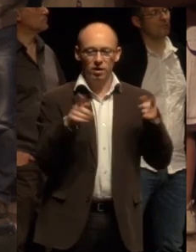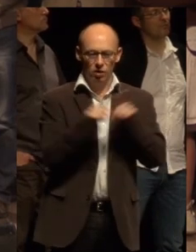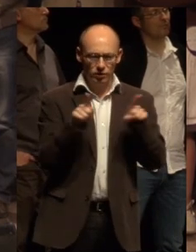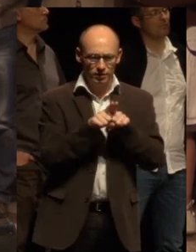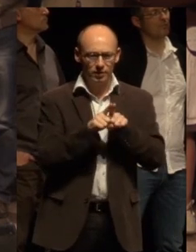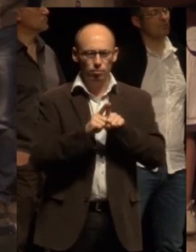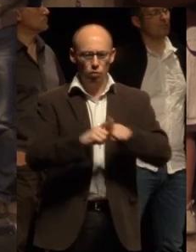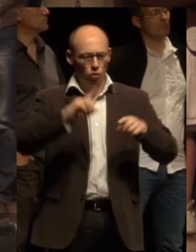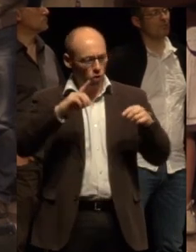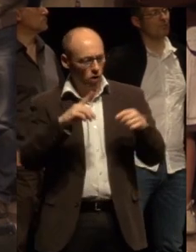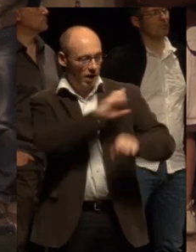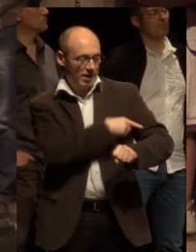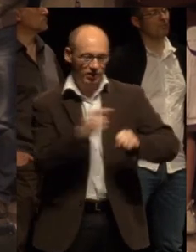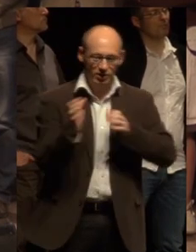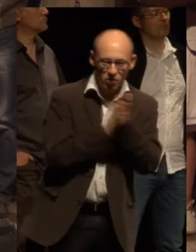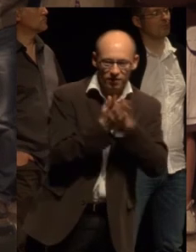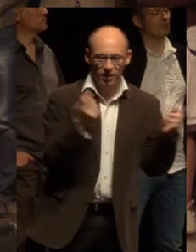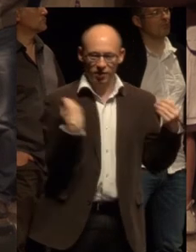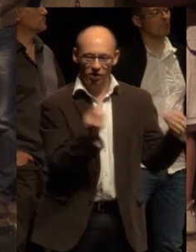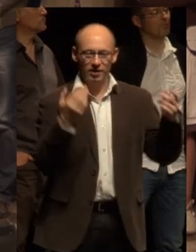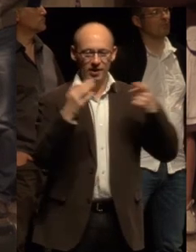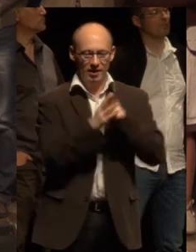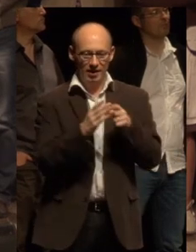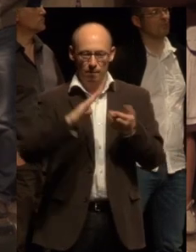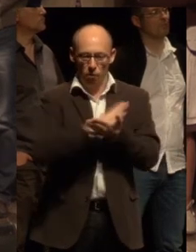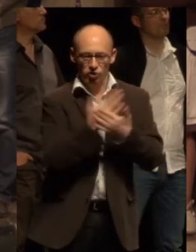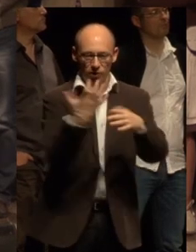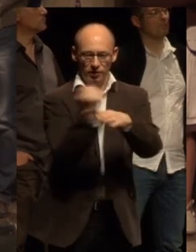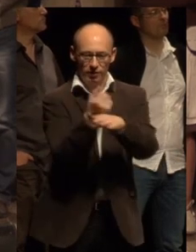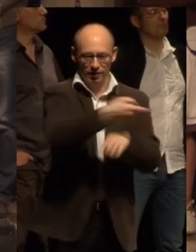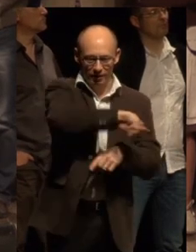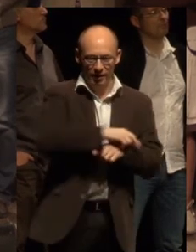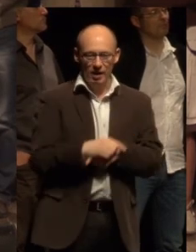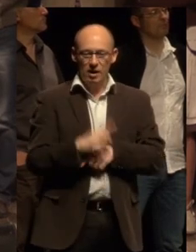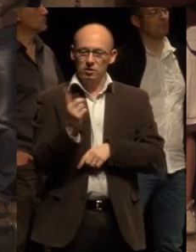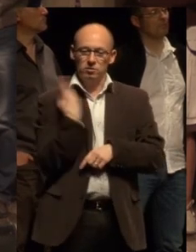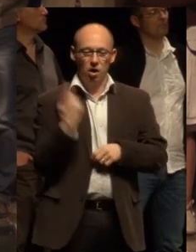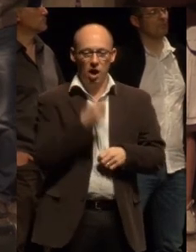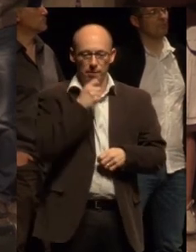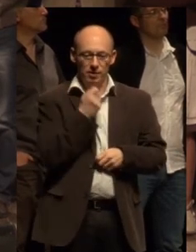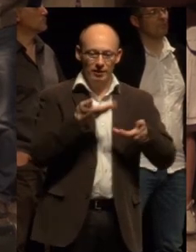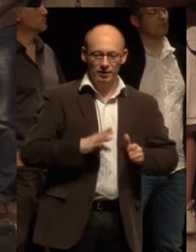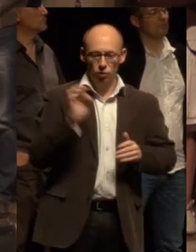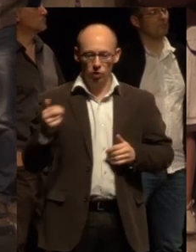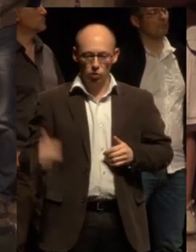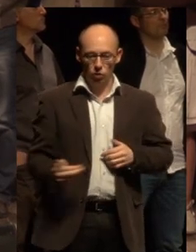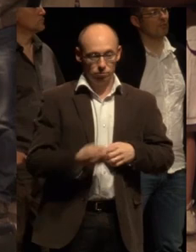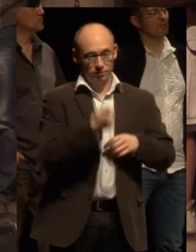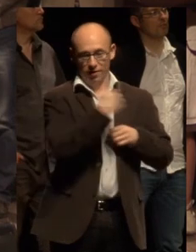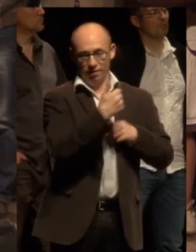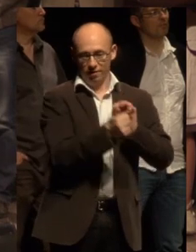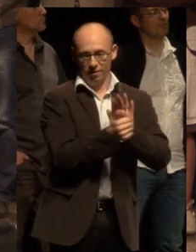eux. Aujourd'hui, je suis certain d'une chose, si nous réussissons, ce sera grâce à vous. Et c'est